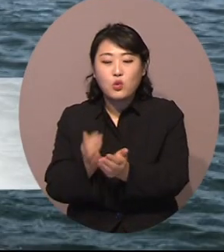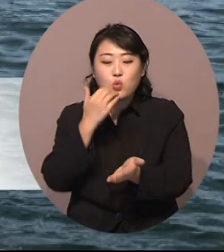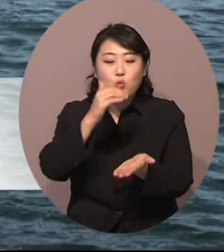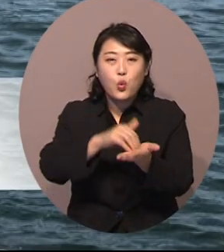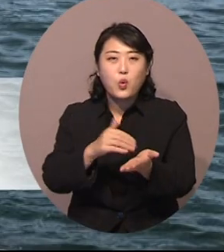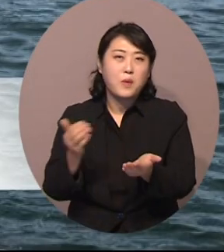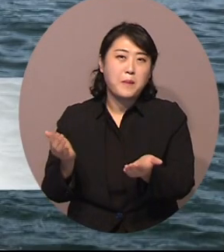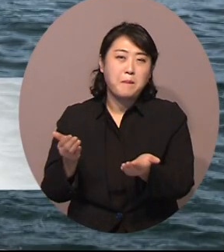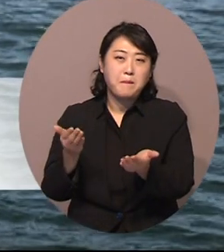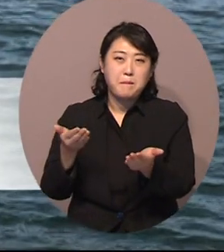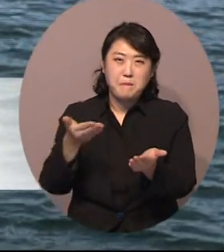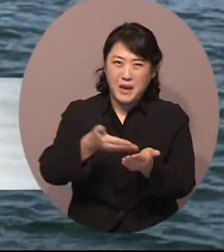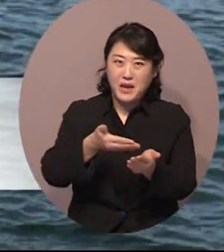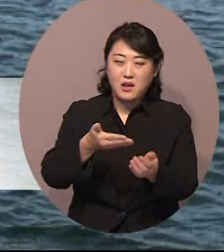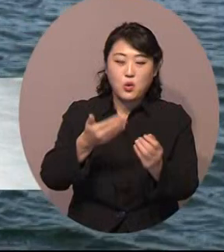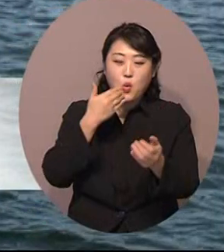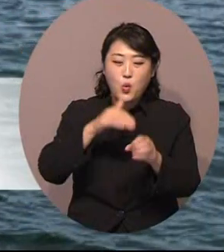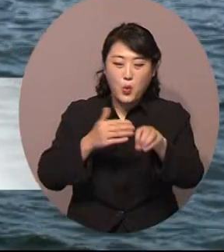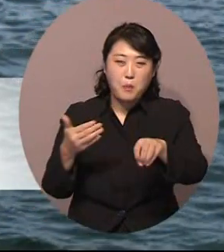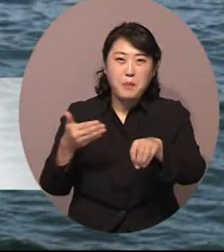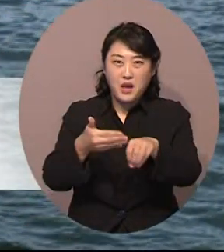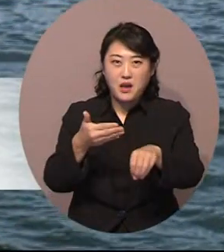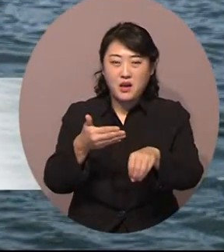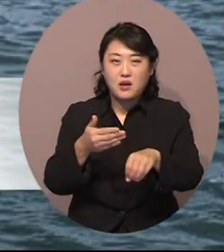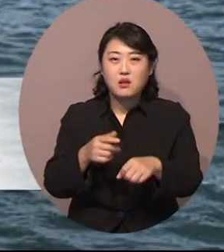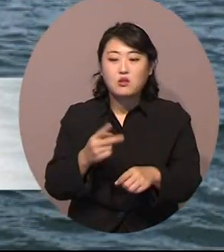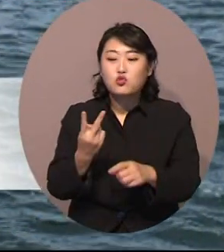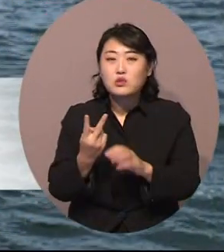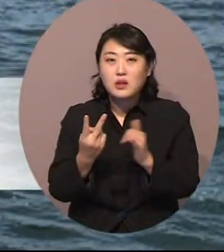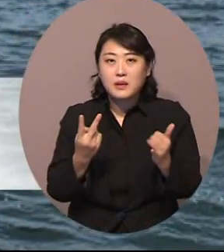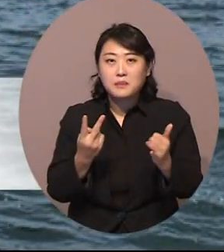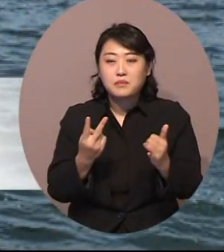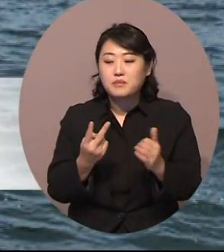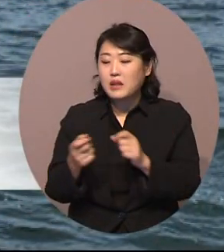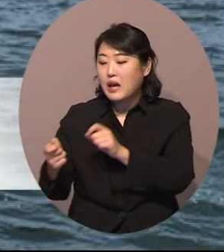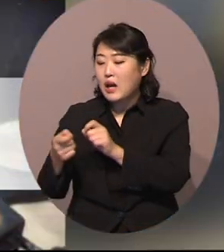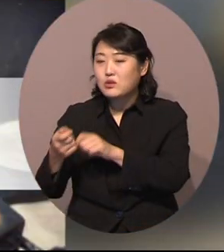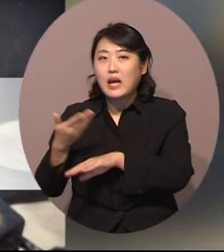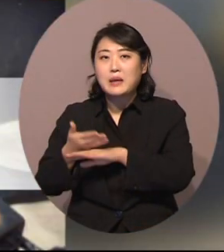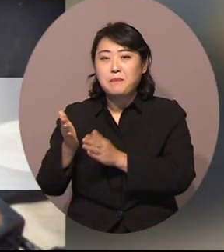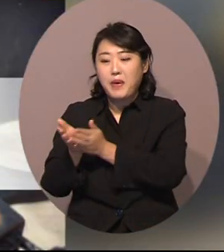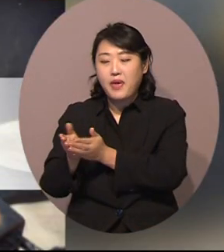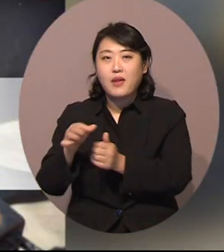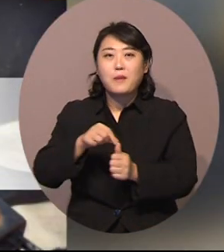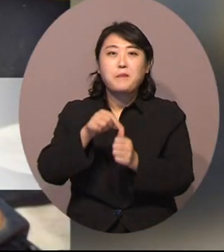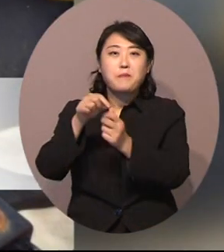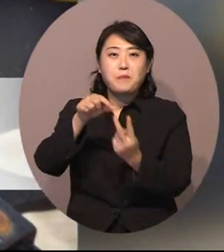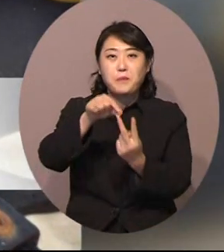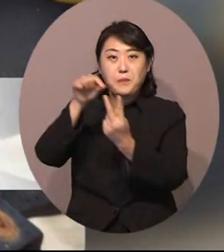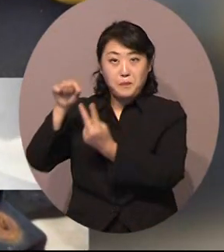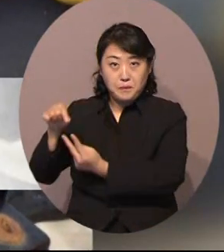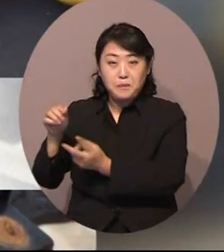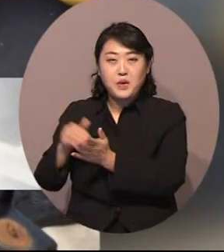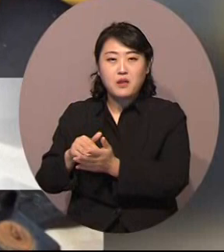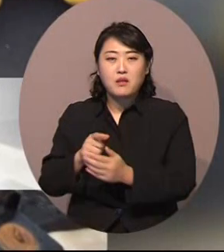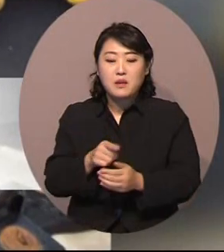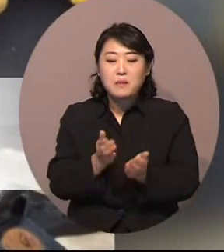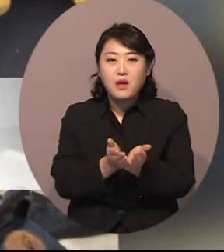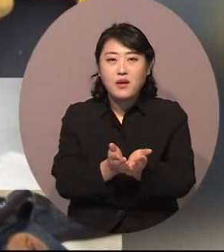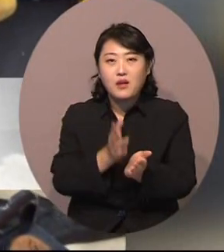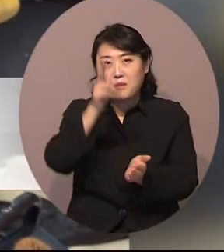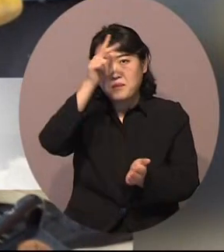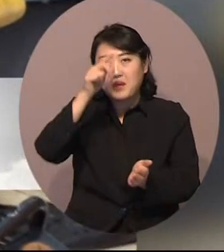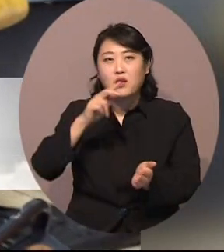부딪히는 사고가났습니다 레저 보트에 타고 있던 두 명은 인근에 있던 선박에 의해 구조됐고 레저 보트는